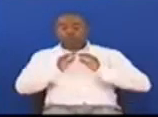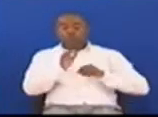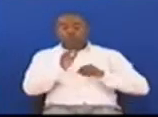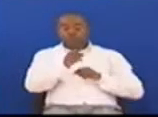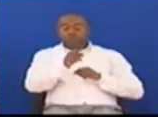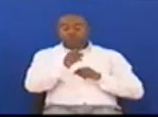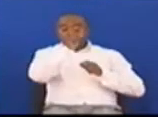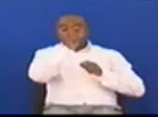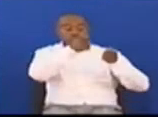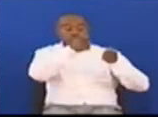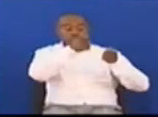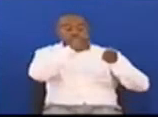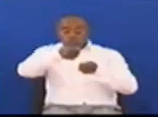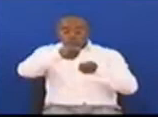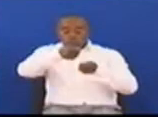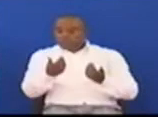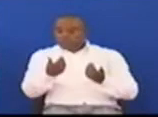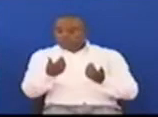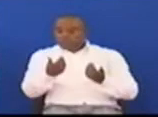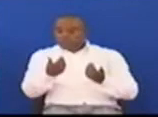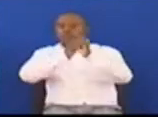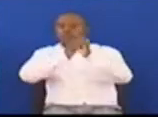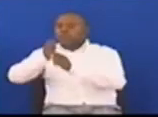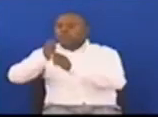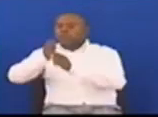ya kuzitumia kulima mpunga peke yake,